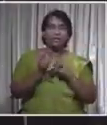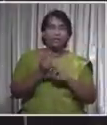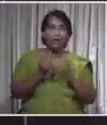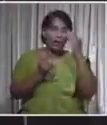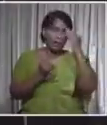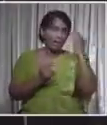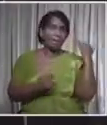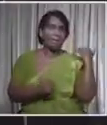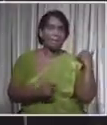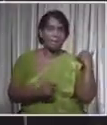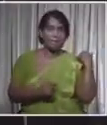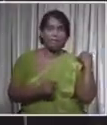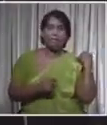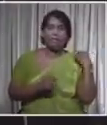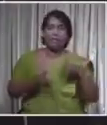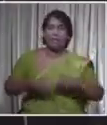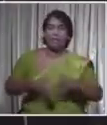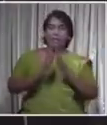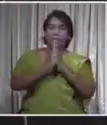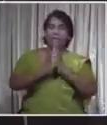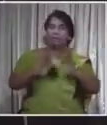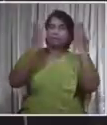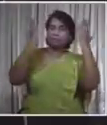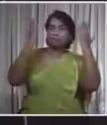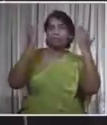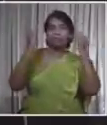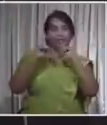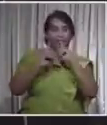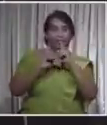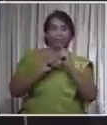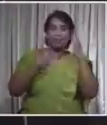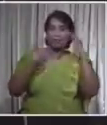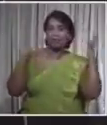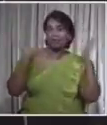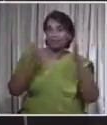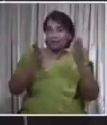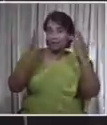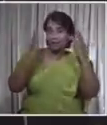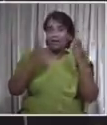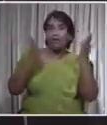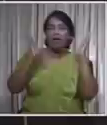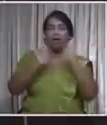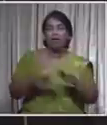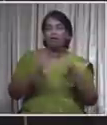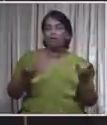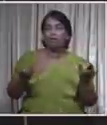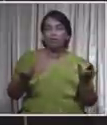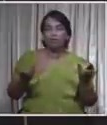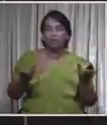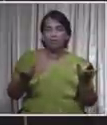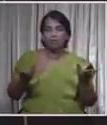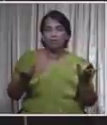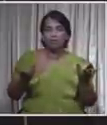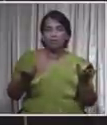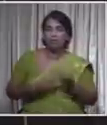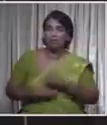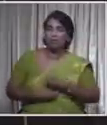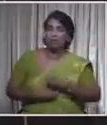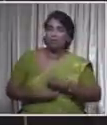අම්මා පාත බෑලා හෙන ඉල්ලුව මෙහෙම කළා අද දෙක උස්සලා ඔක්කොම ගෑනු ටිකත් එක්ක අන්තිමට මොකද වුනේ කෙලවිලා